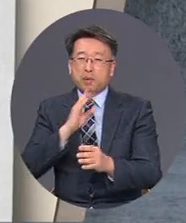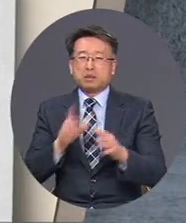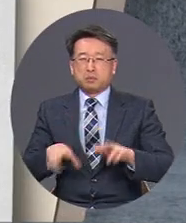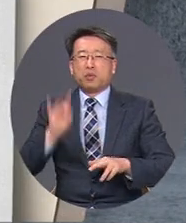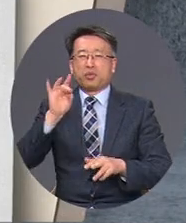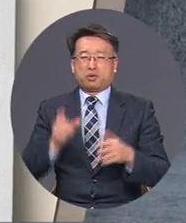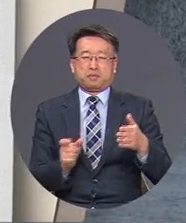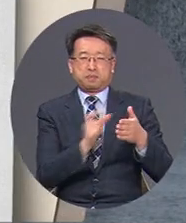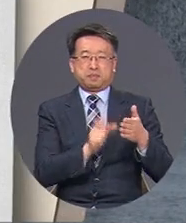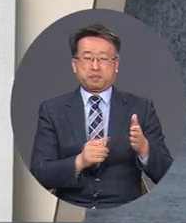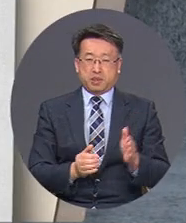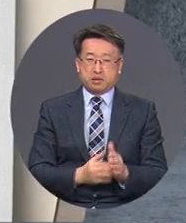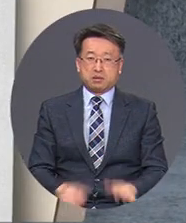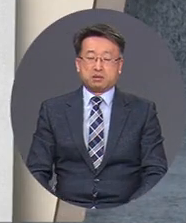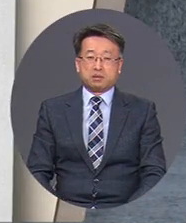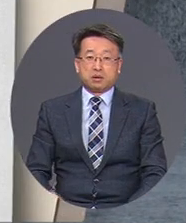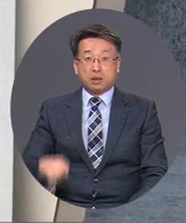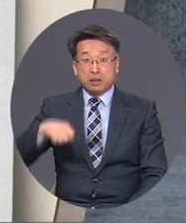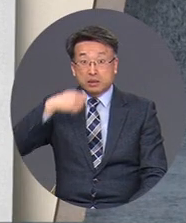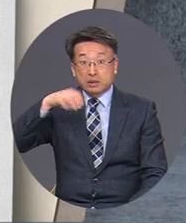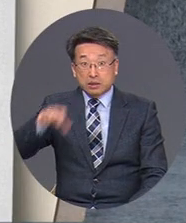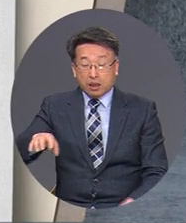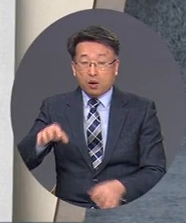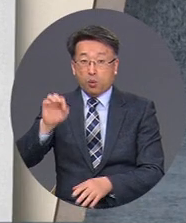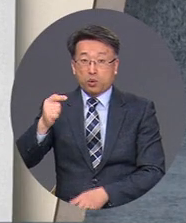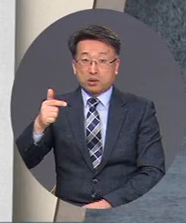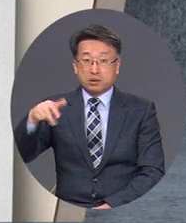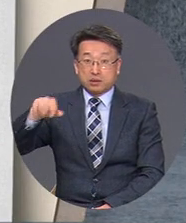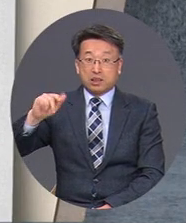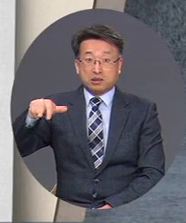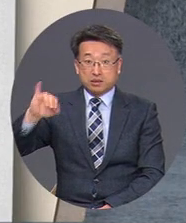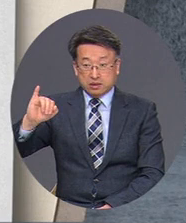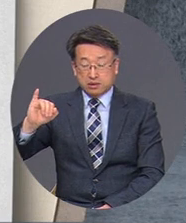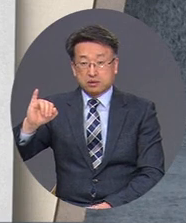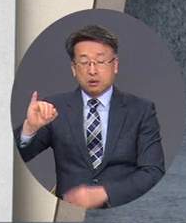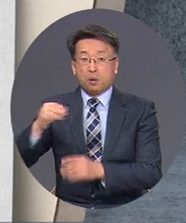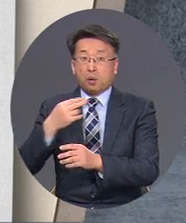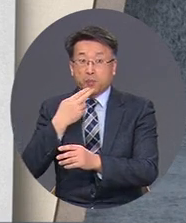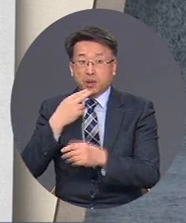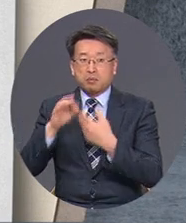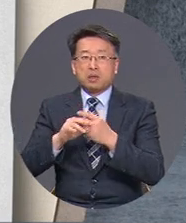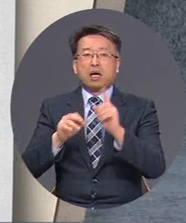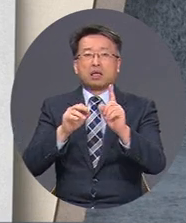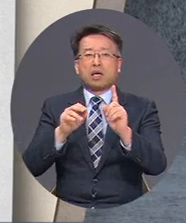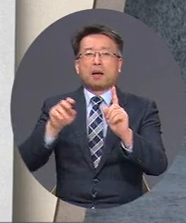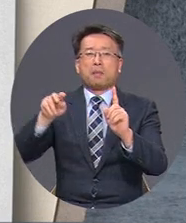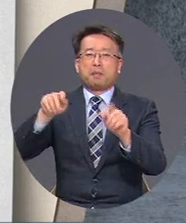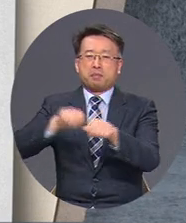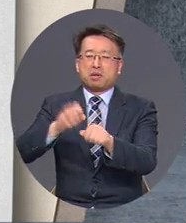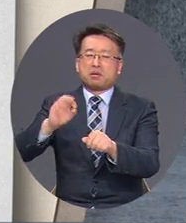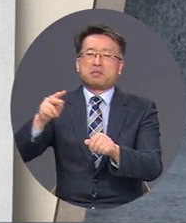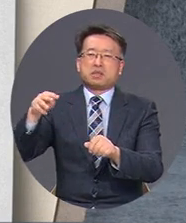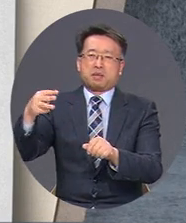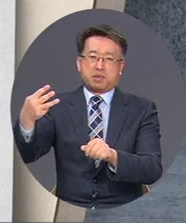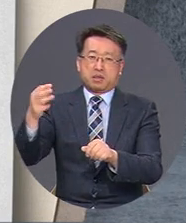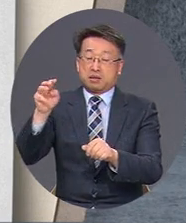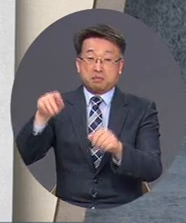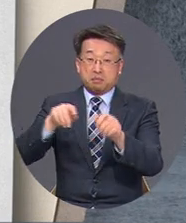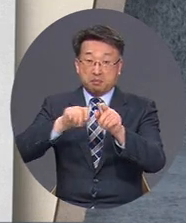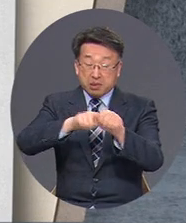현행법에 따라 점주는 원산지 미표시엔 품목별 30만 원의 과태료를, 표시 방법을 위반할